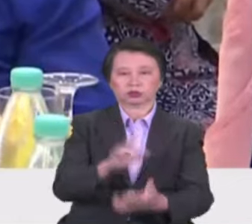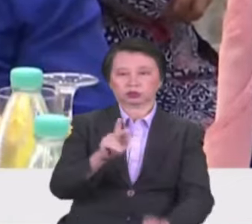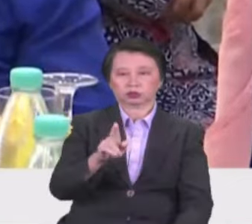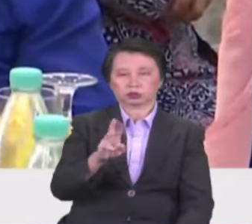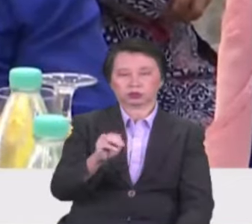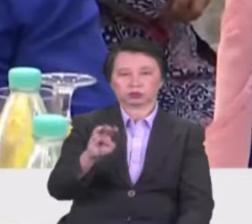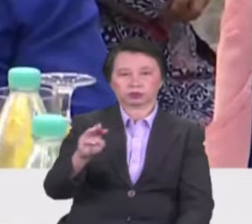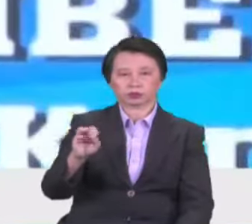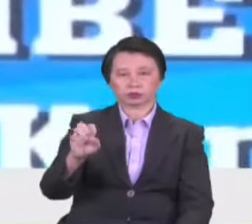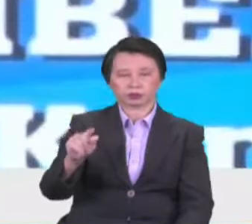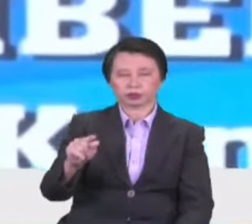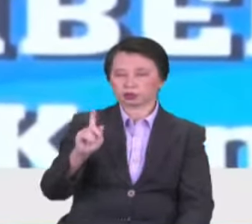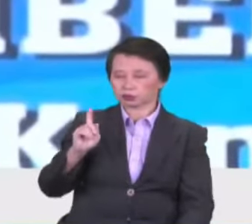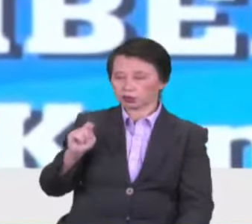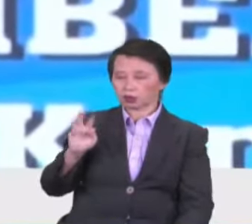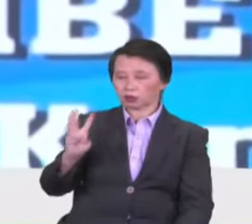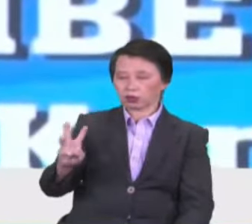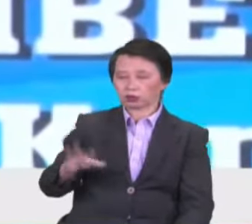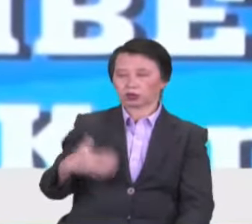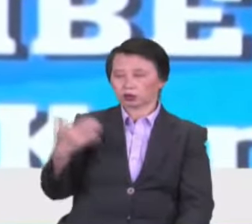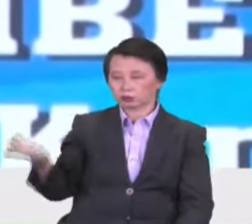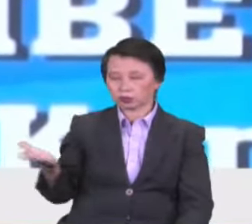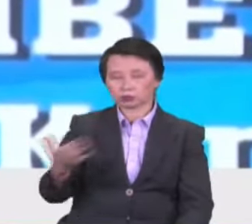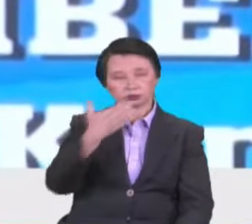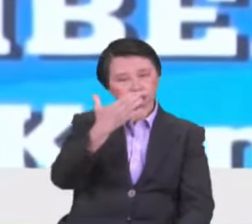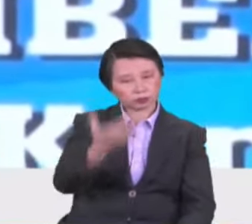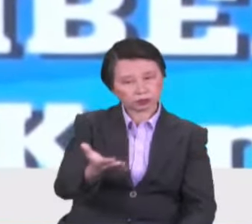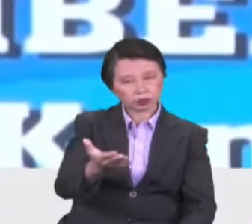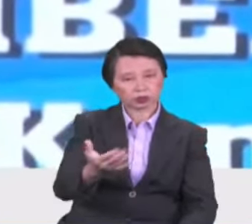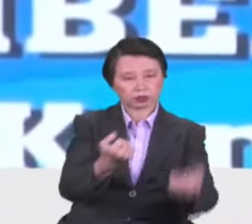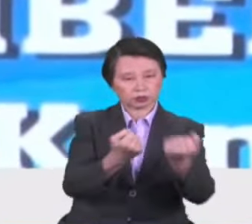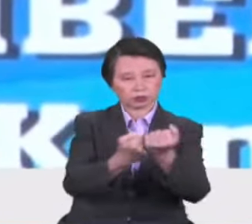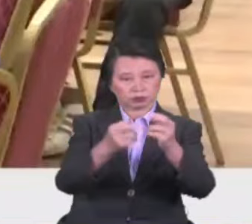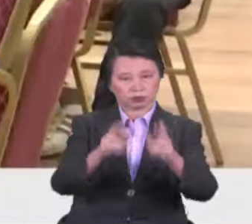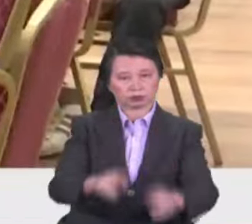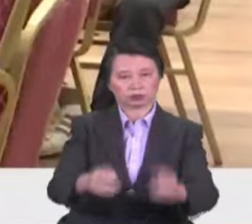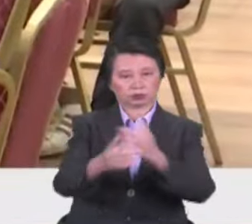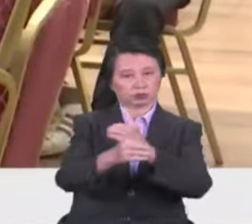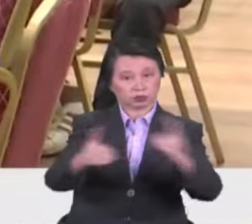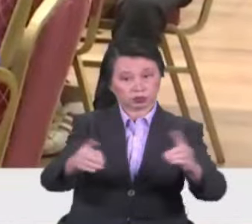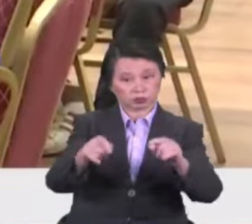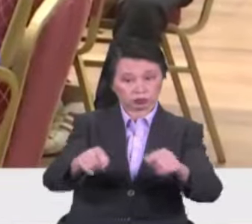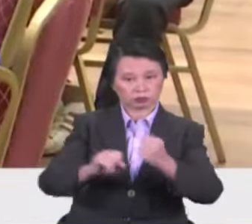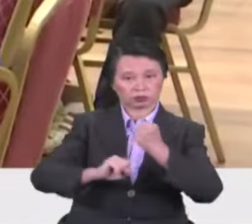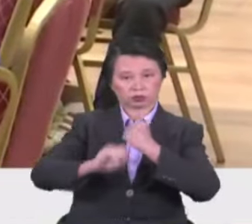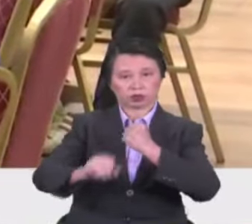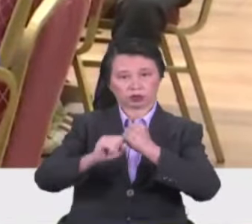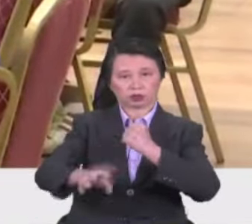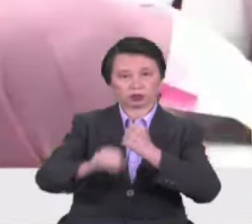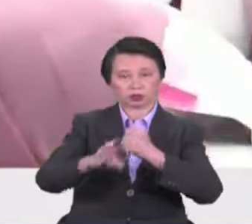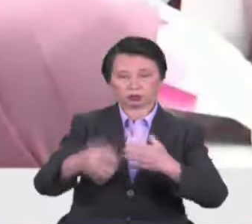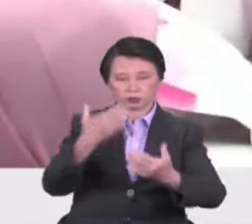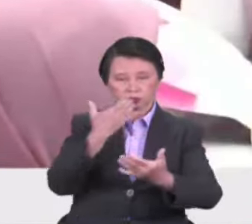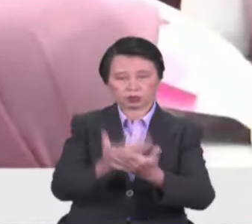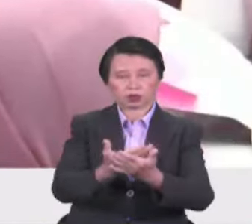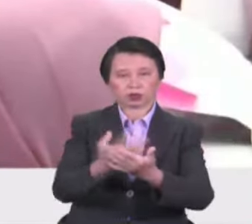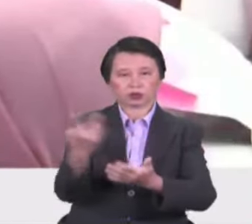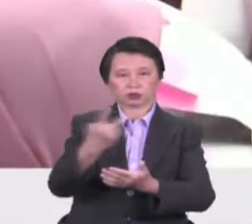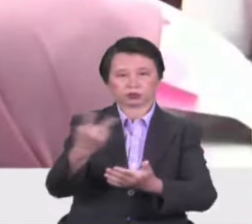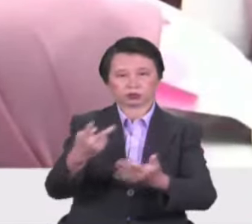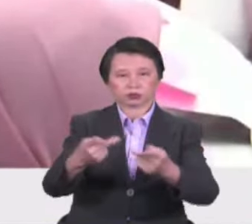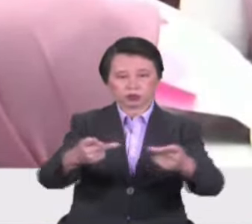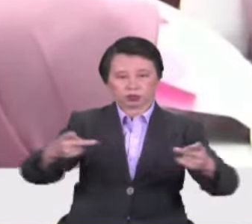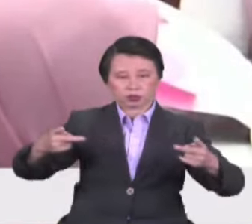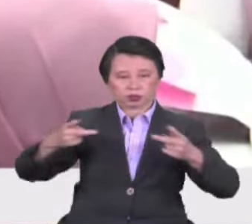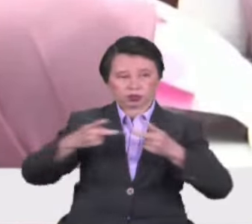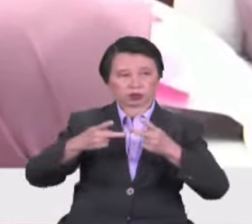Ming Tawau. Beliau turut berterima kasih kepada pengundi-pengundi demokrasi yang berkempen secara sihat di kedua-dua